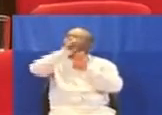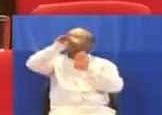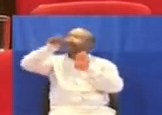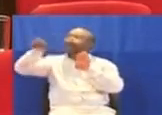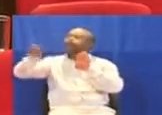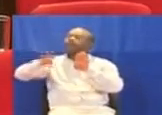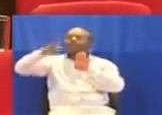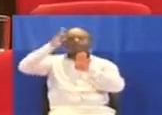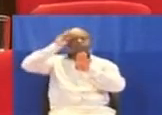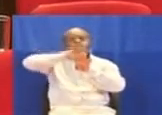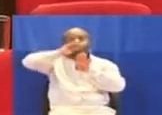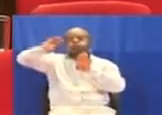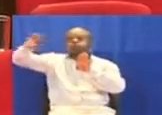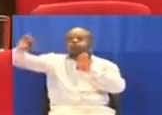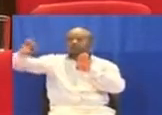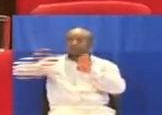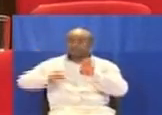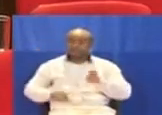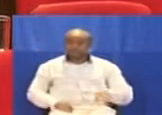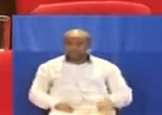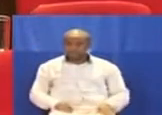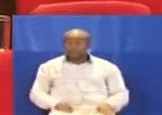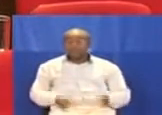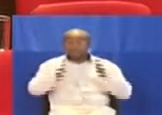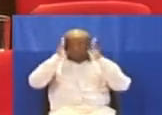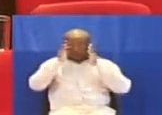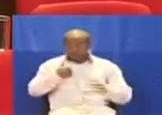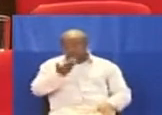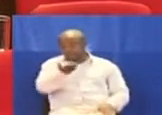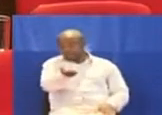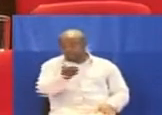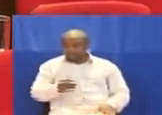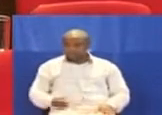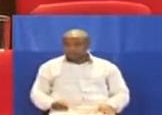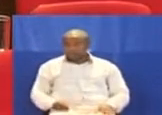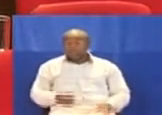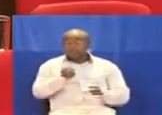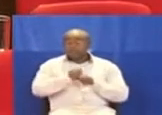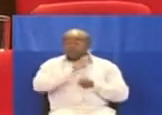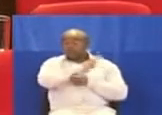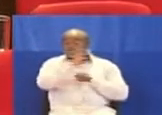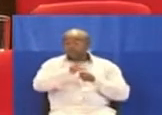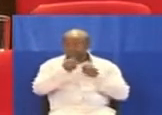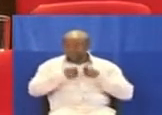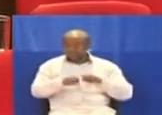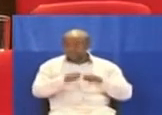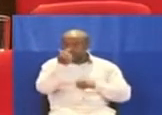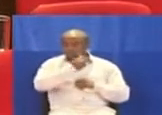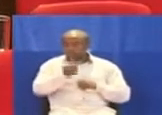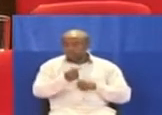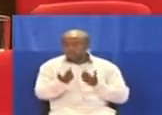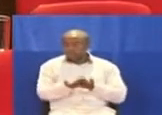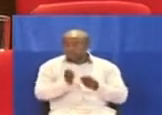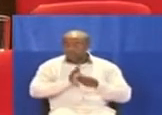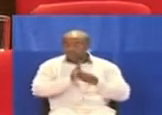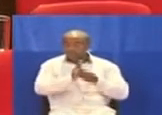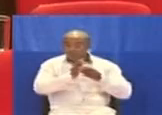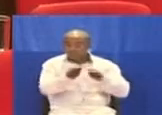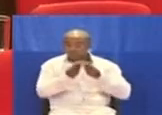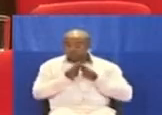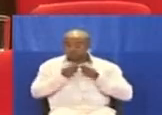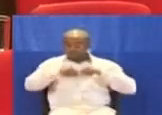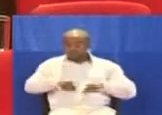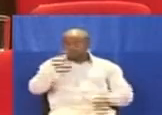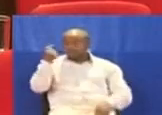kubwa duniani. Mheshimiwa Rais, kwa haya uliyotenda Tanzania, kwa mwongozo uliotupatia kwa nchi yako Tanzania,